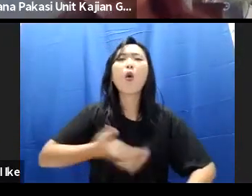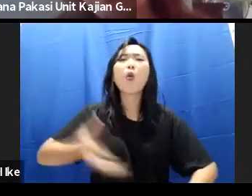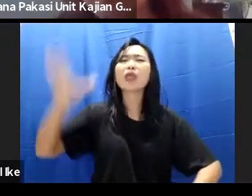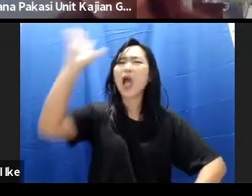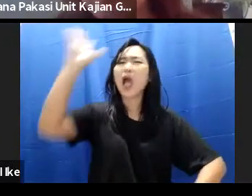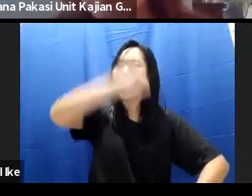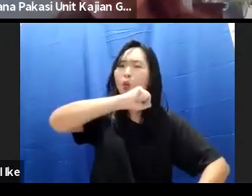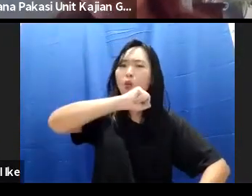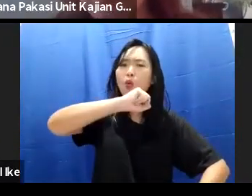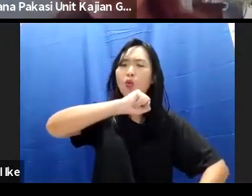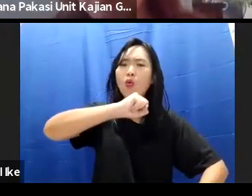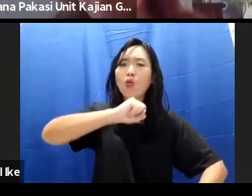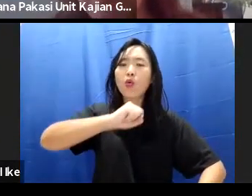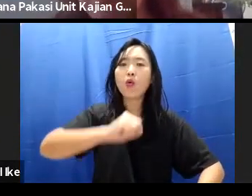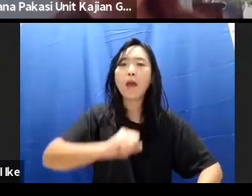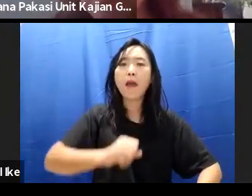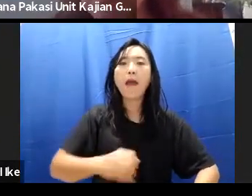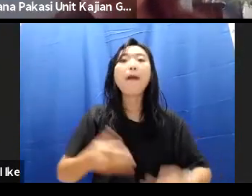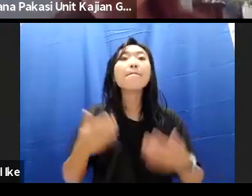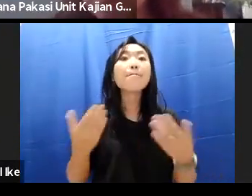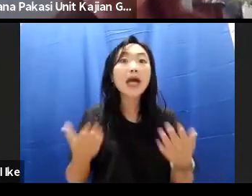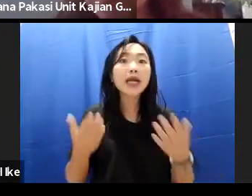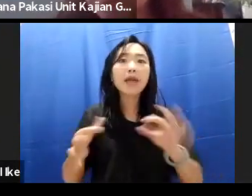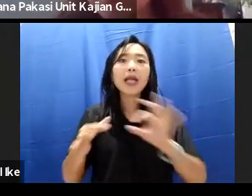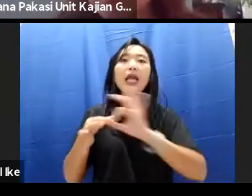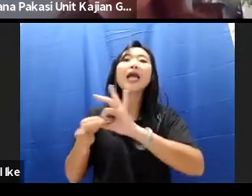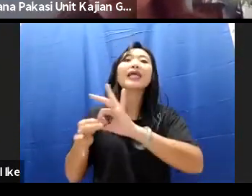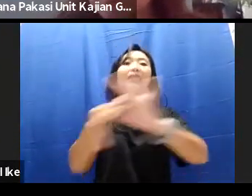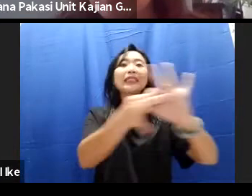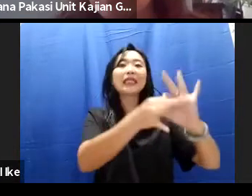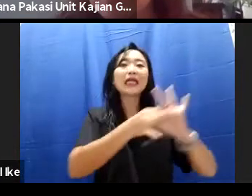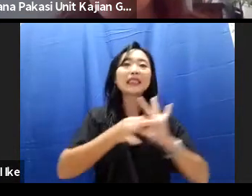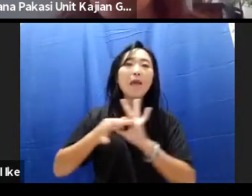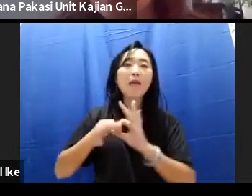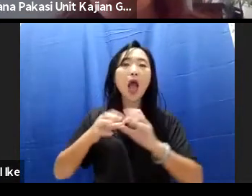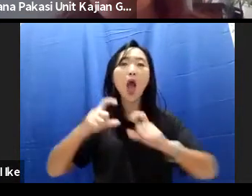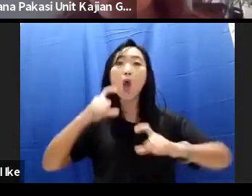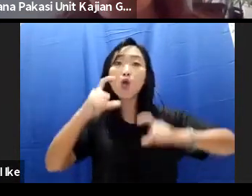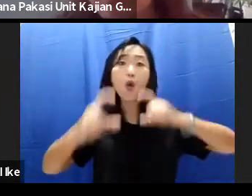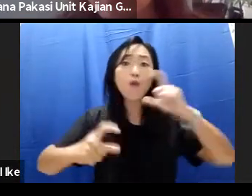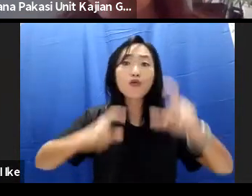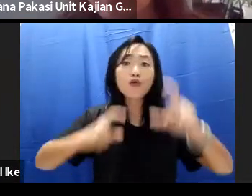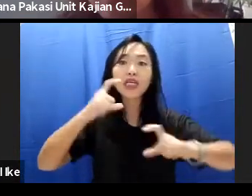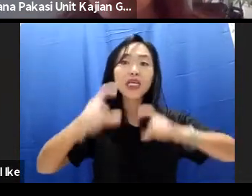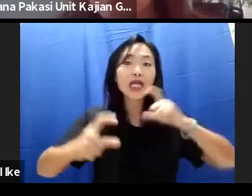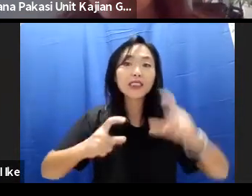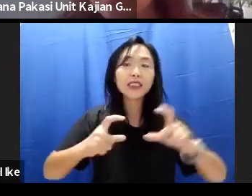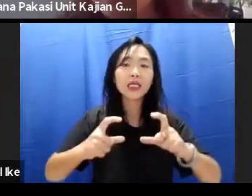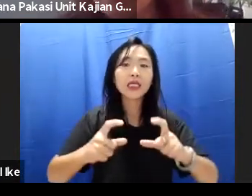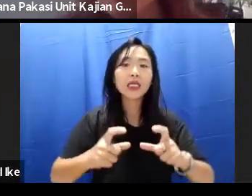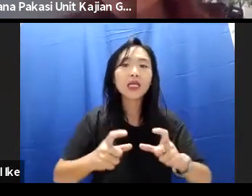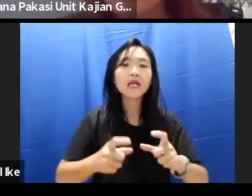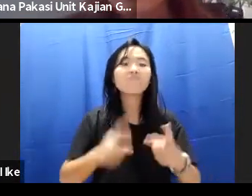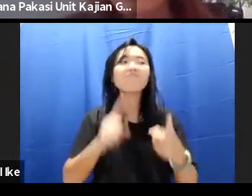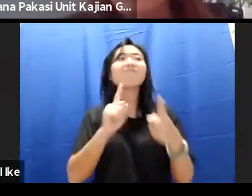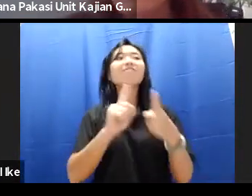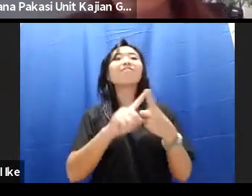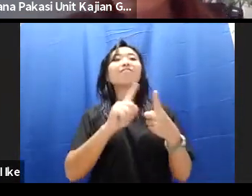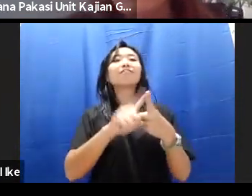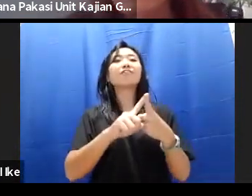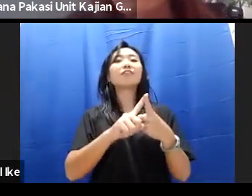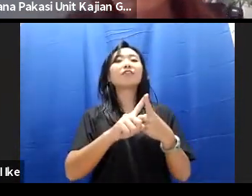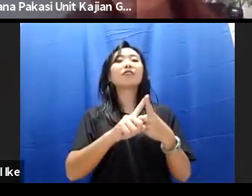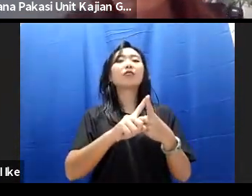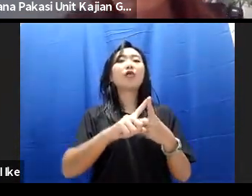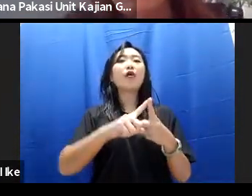ya, kolaborasi, interaksi, komunikasi yang intensif antara feminist scholars dengan feminist activists.